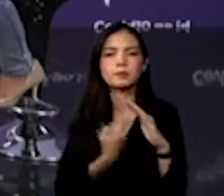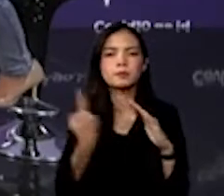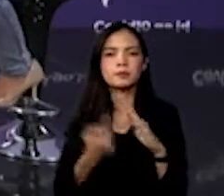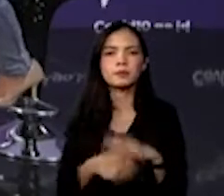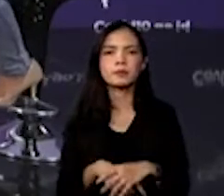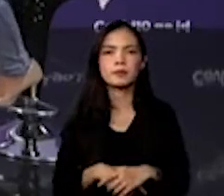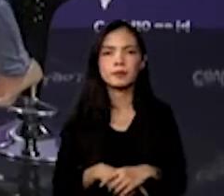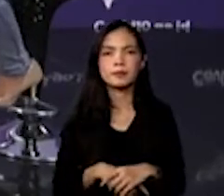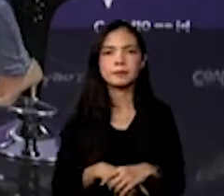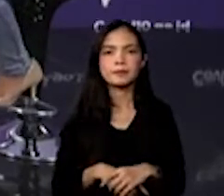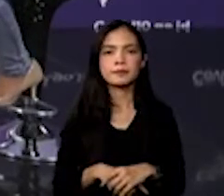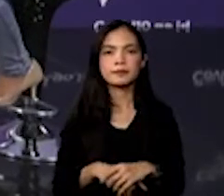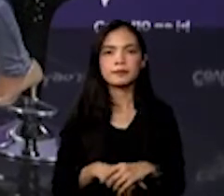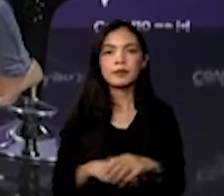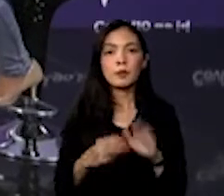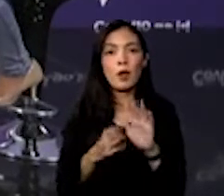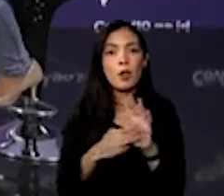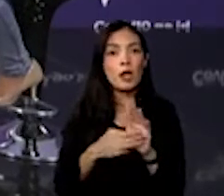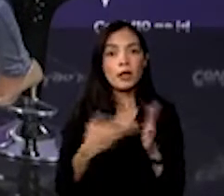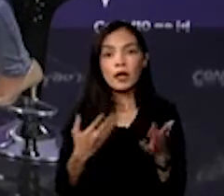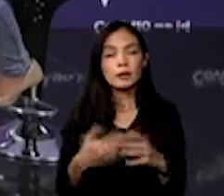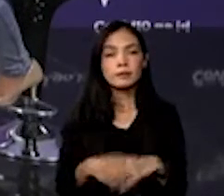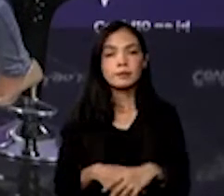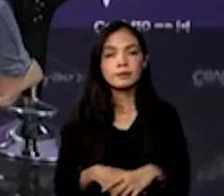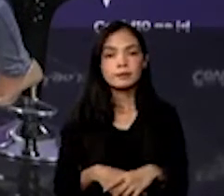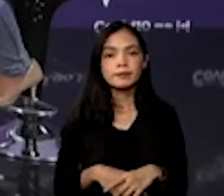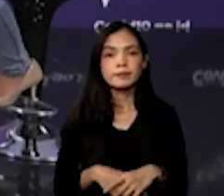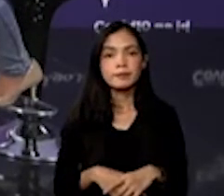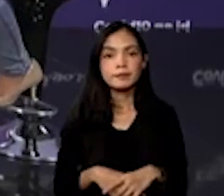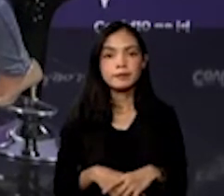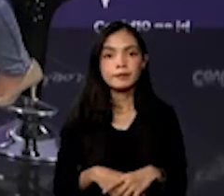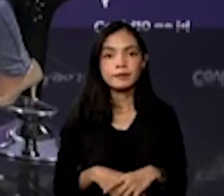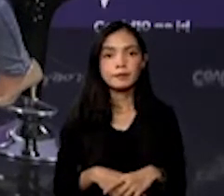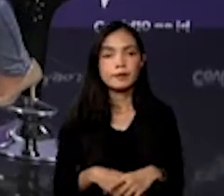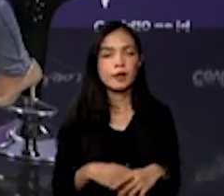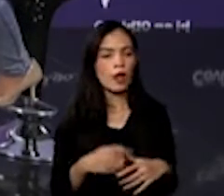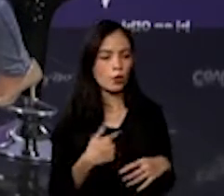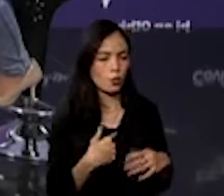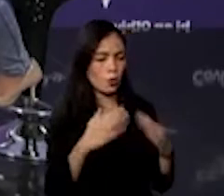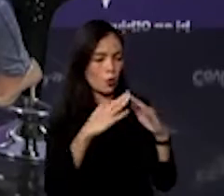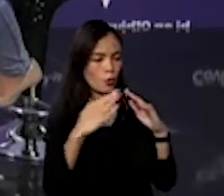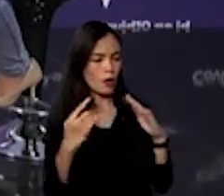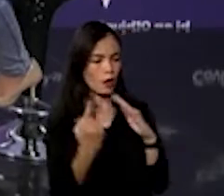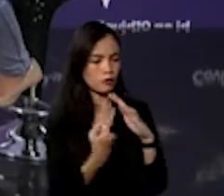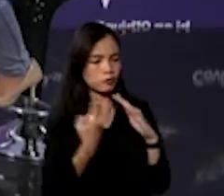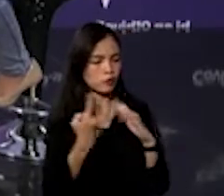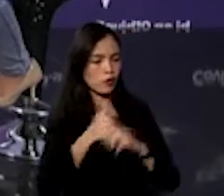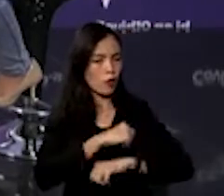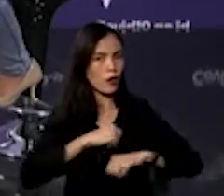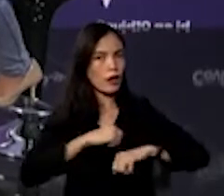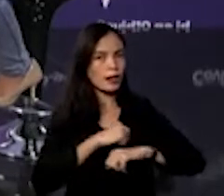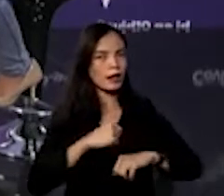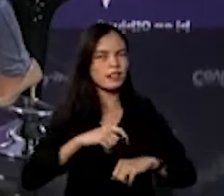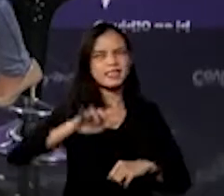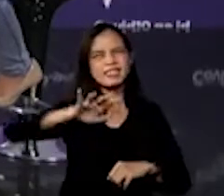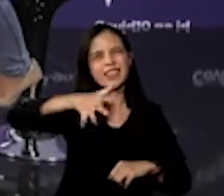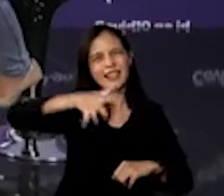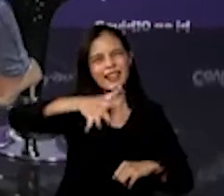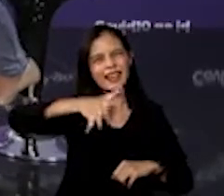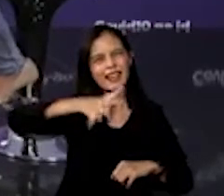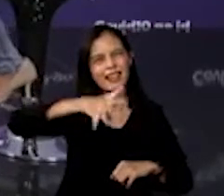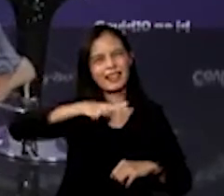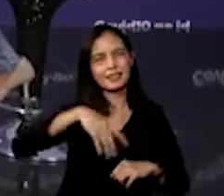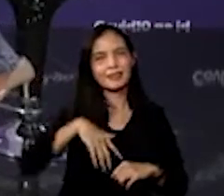kalau Maulana apa kalau saya olahraga di dalam rumah ya Justru malah jarang ya